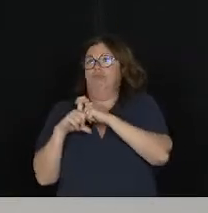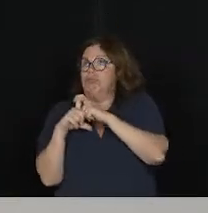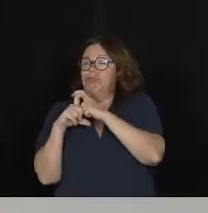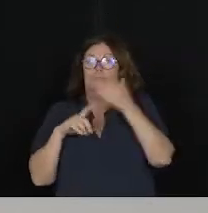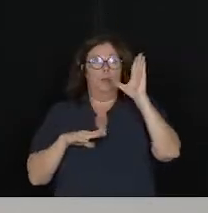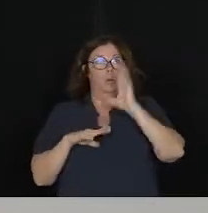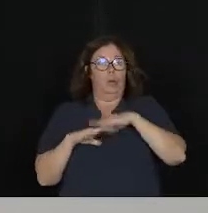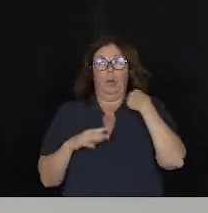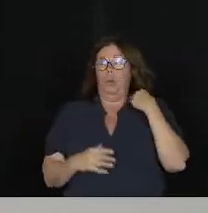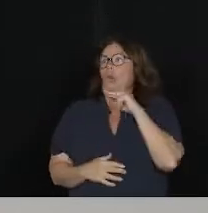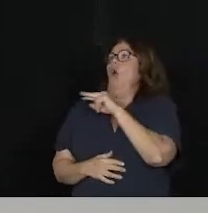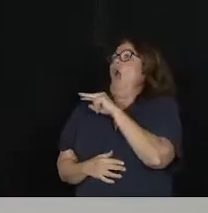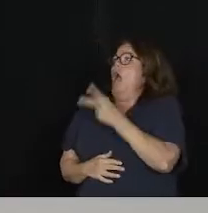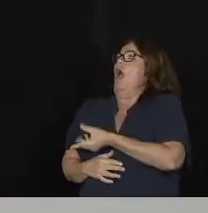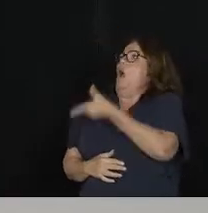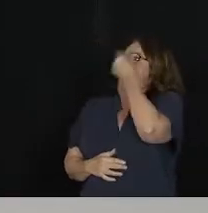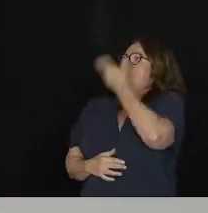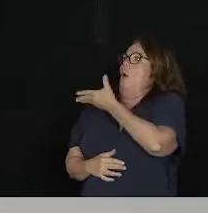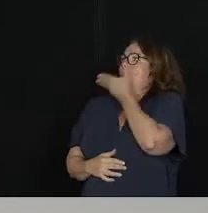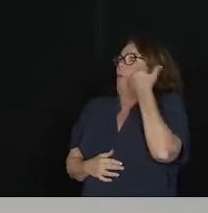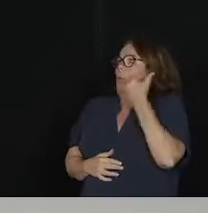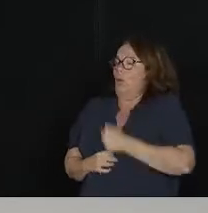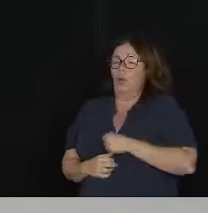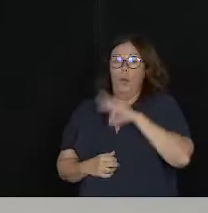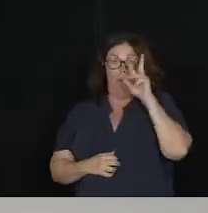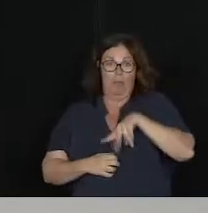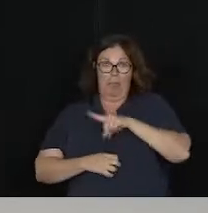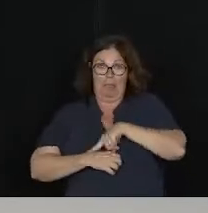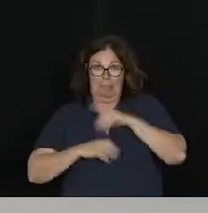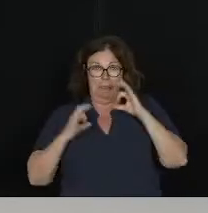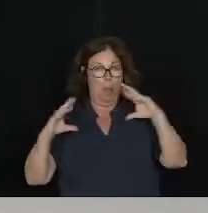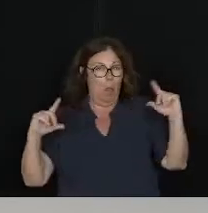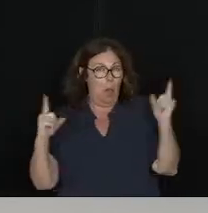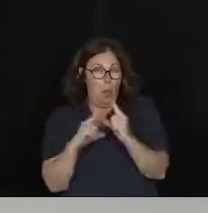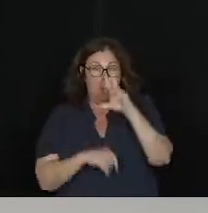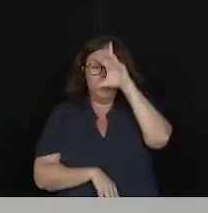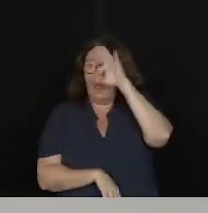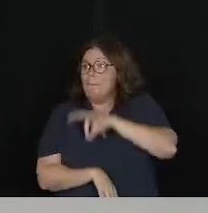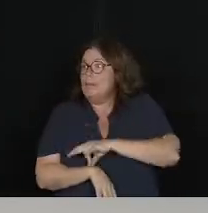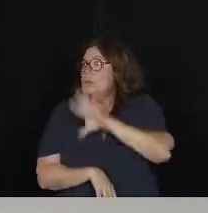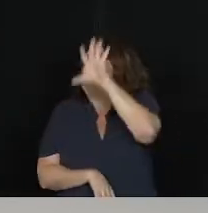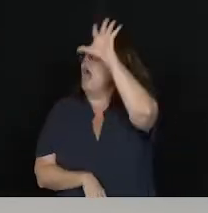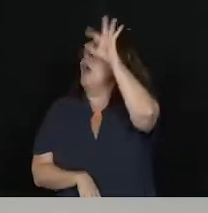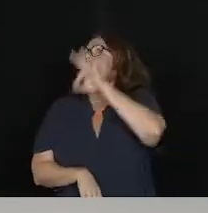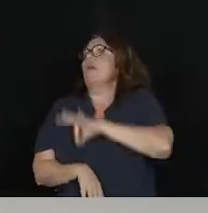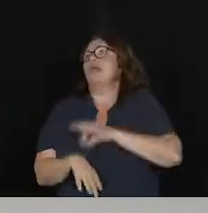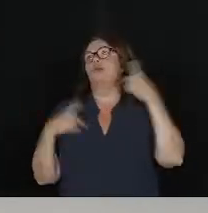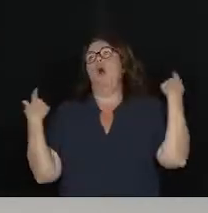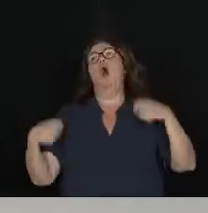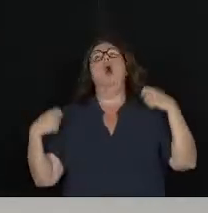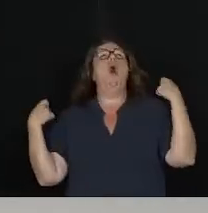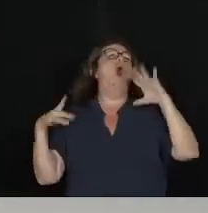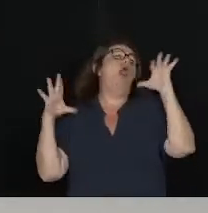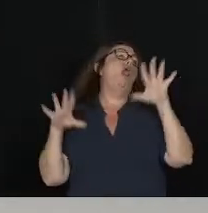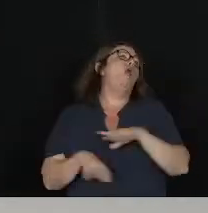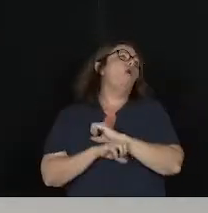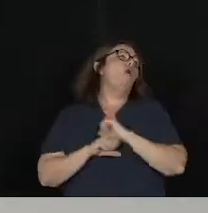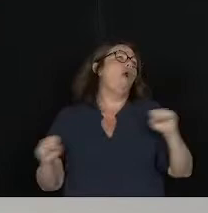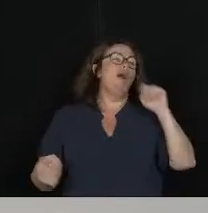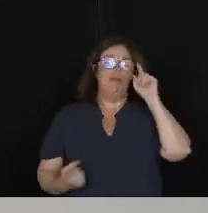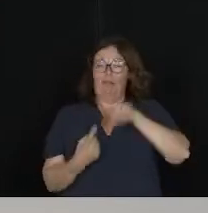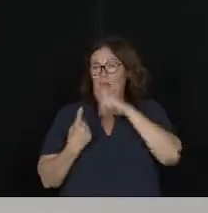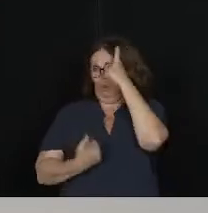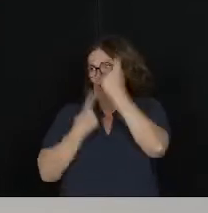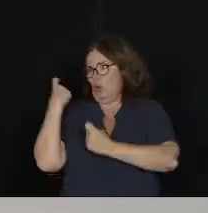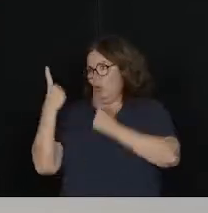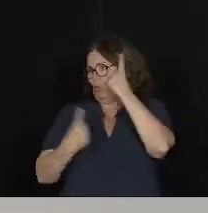ça m'explique beaucoup de choses. On a très peu de temps, 3 minutes exactement, 5 minutes, formidable, pour